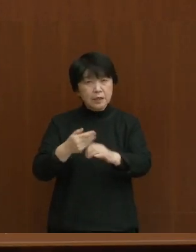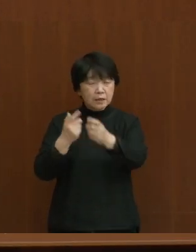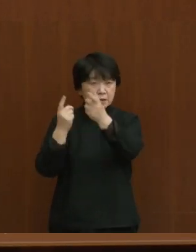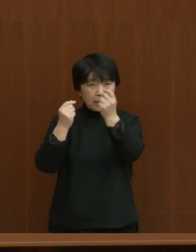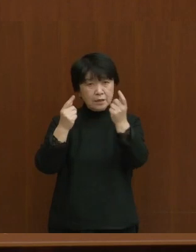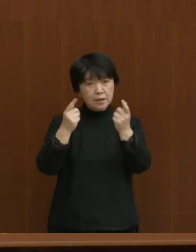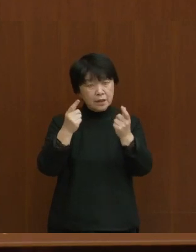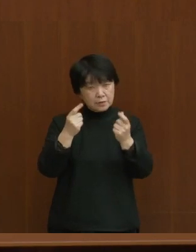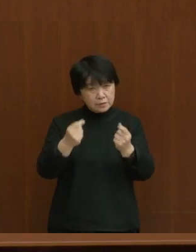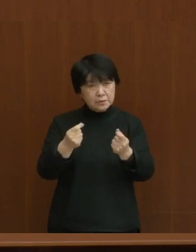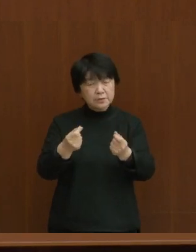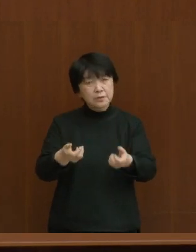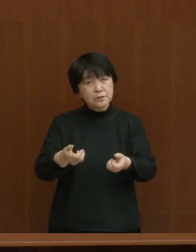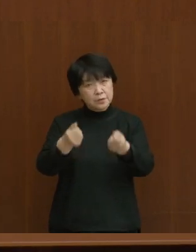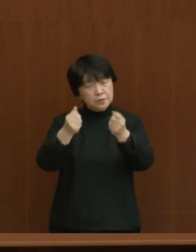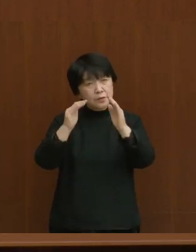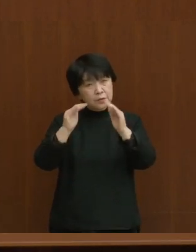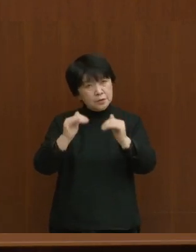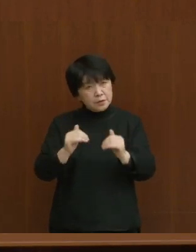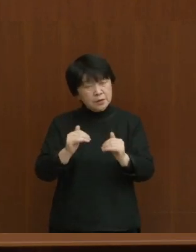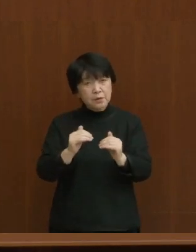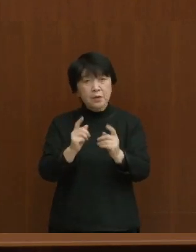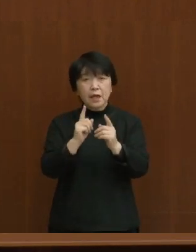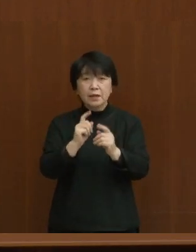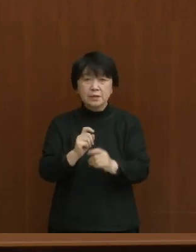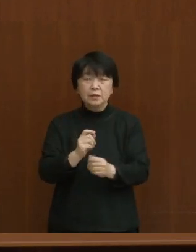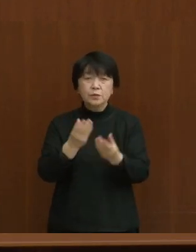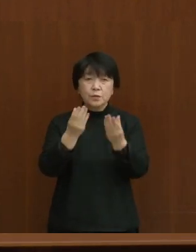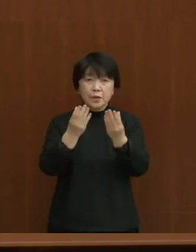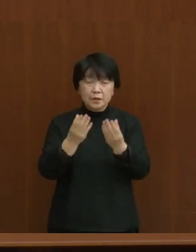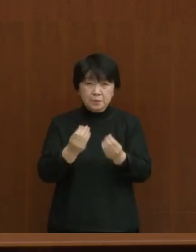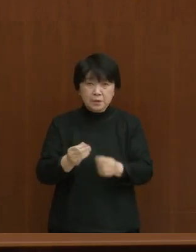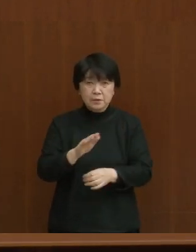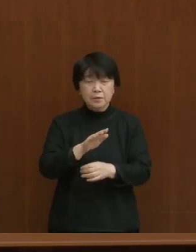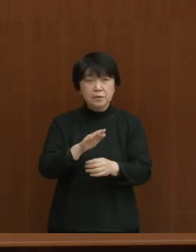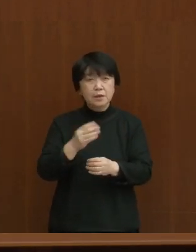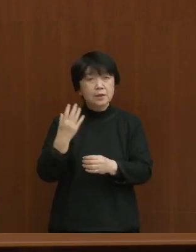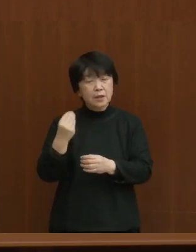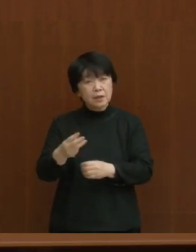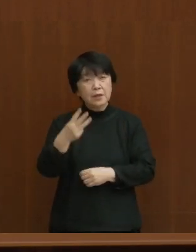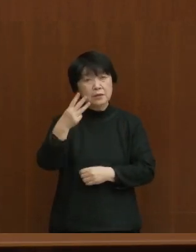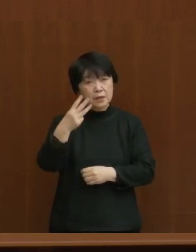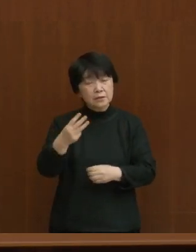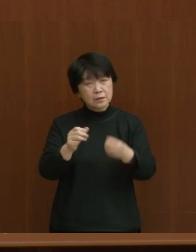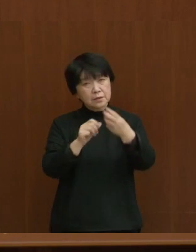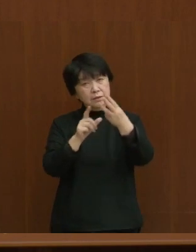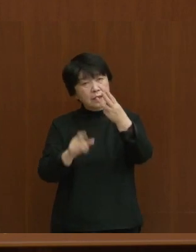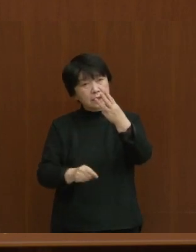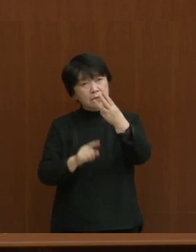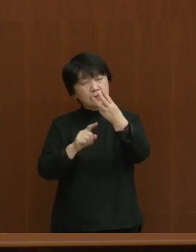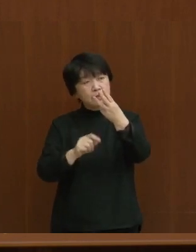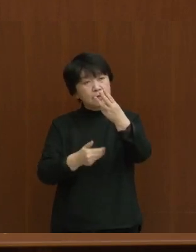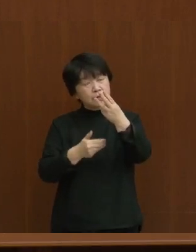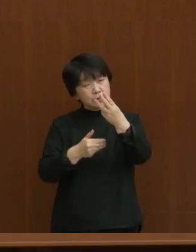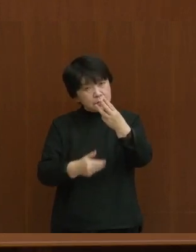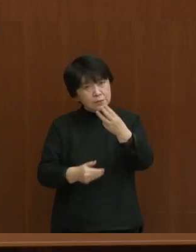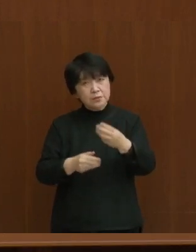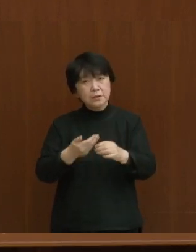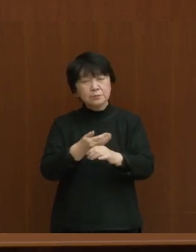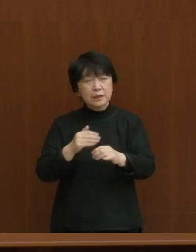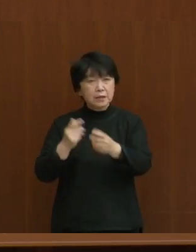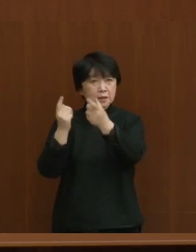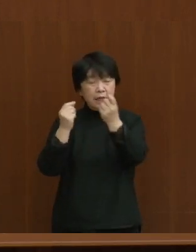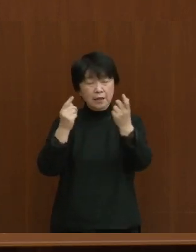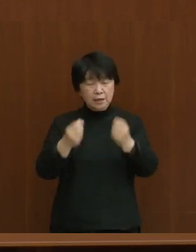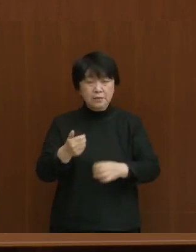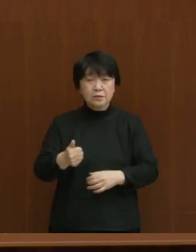の式辞といたします。令和3年3月19日、国立大学法人島根大学学長